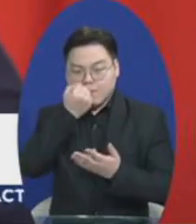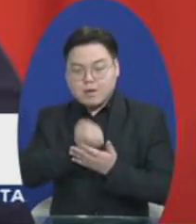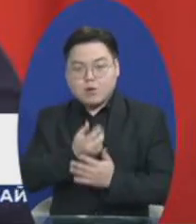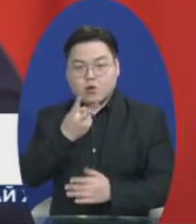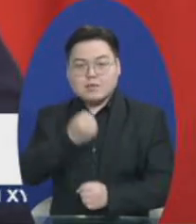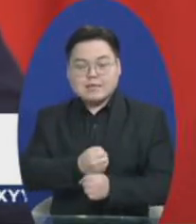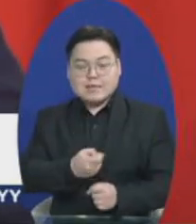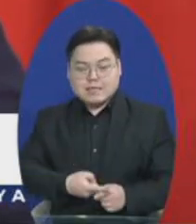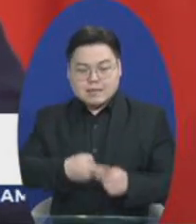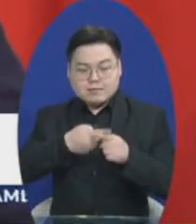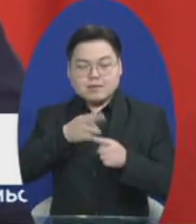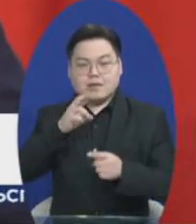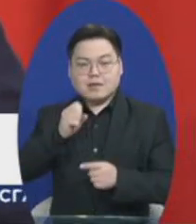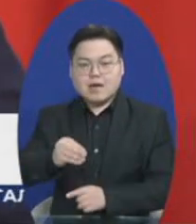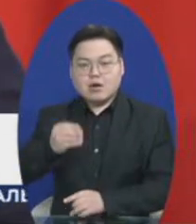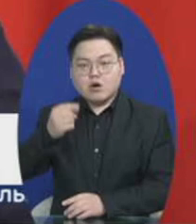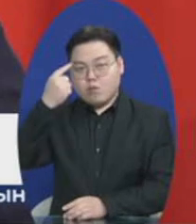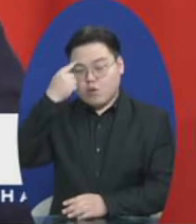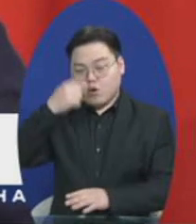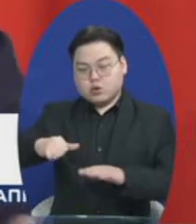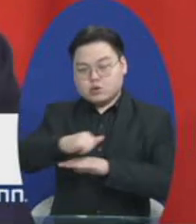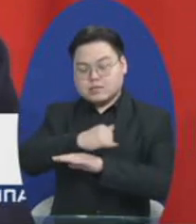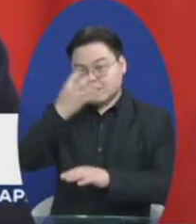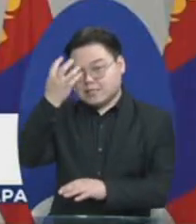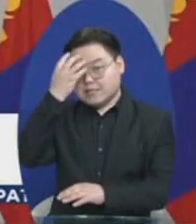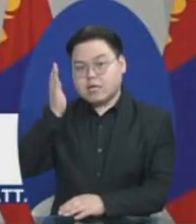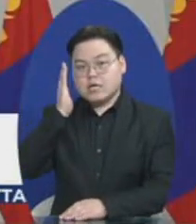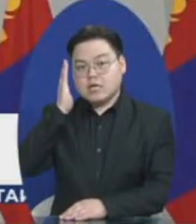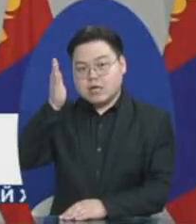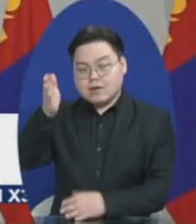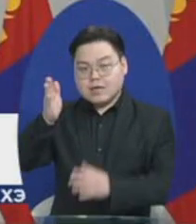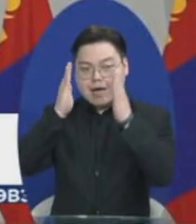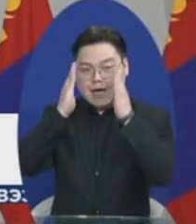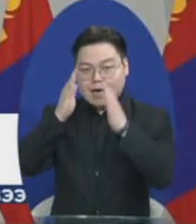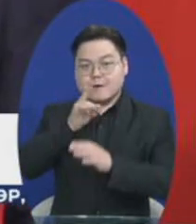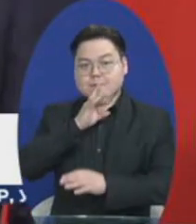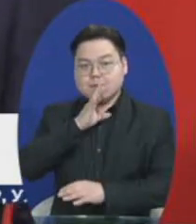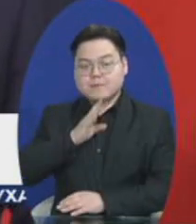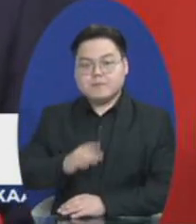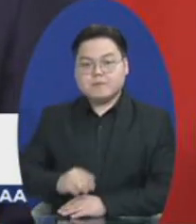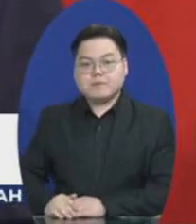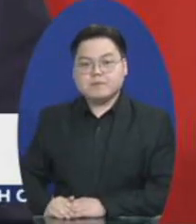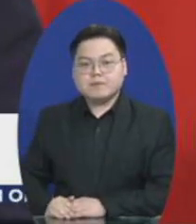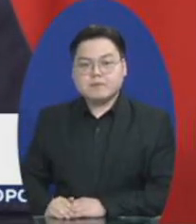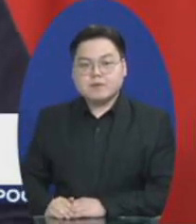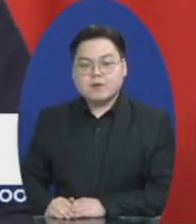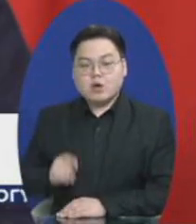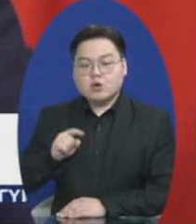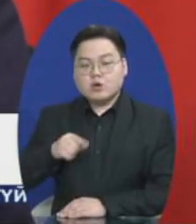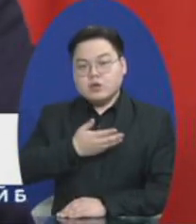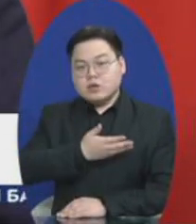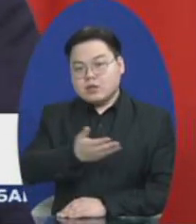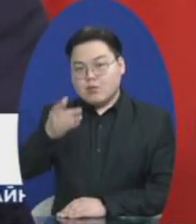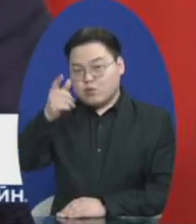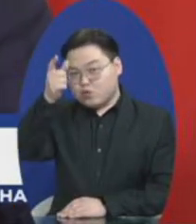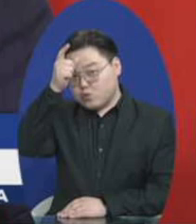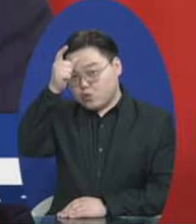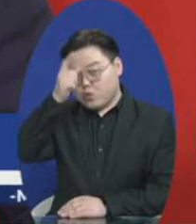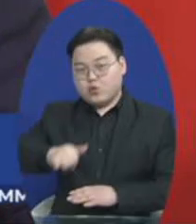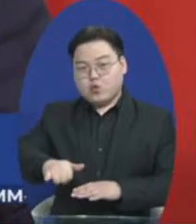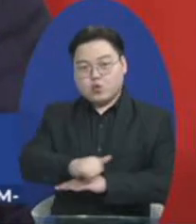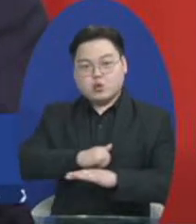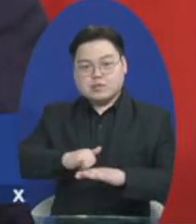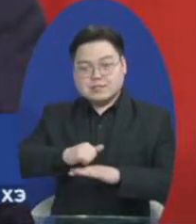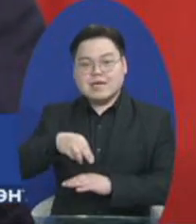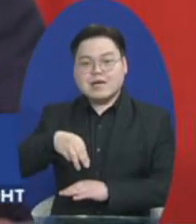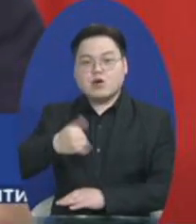хэмжээг Монгол Улсын засгийн газар үе шаттайгаар анхаарна гэдгийг хэлж байлаа. Өнөөдөр та бүхэн Турк улсад учирсан газар хөдлөлтийн